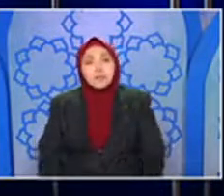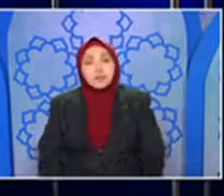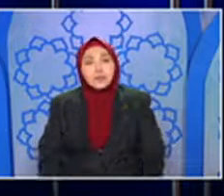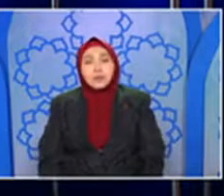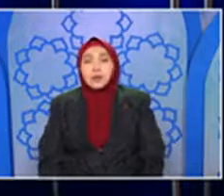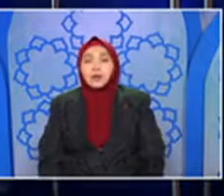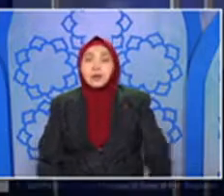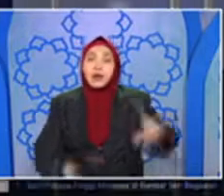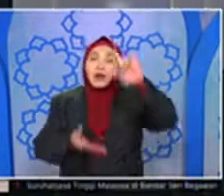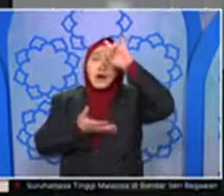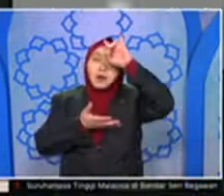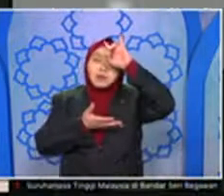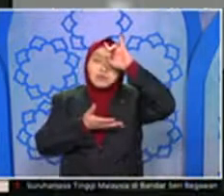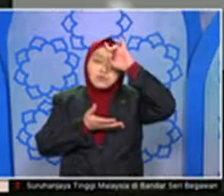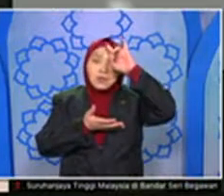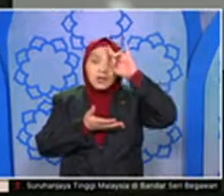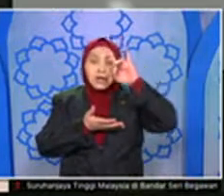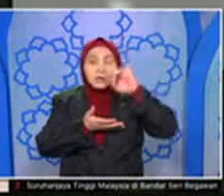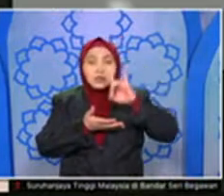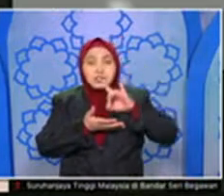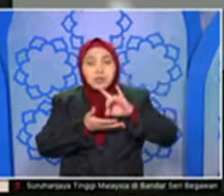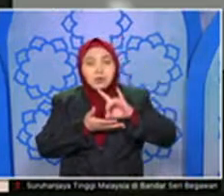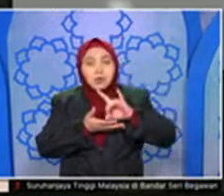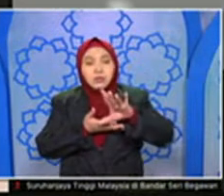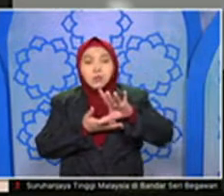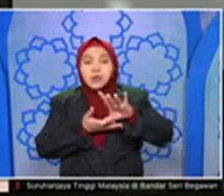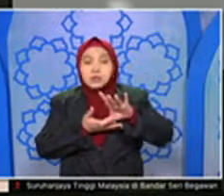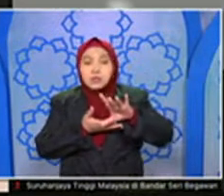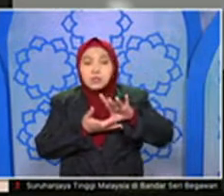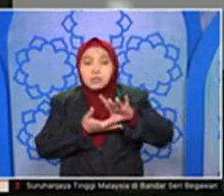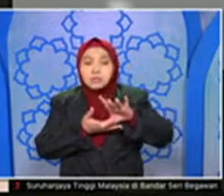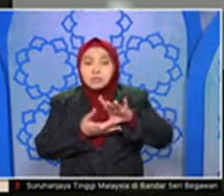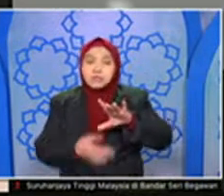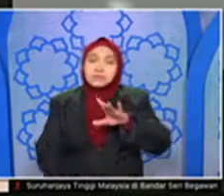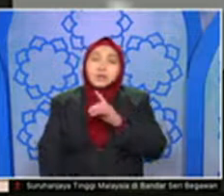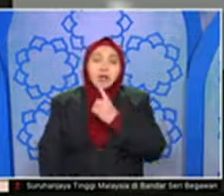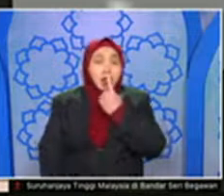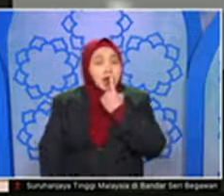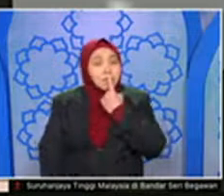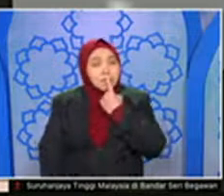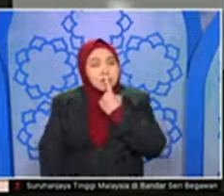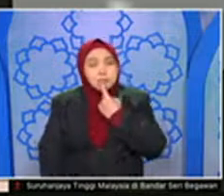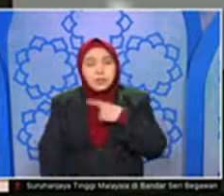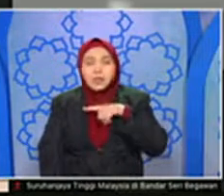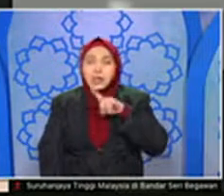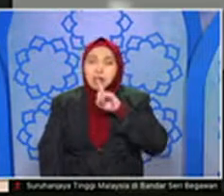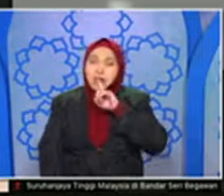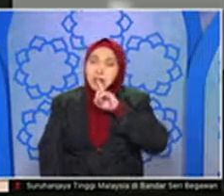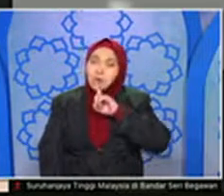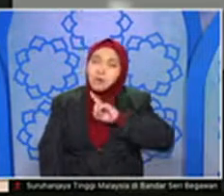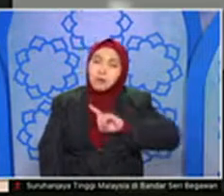أعوذ بالله من الشيطان الرجيم بسم الله